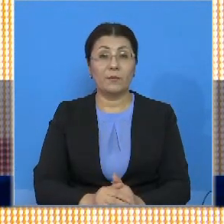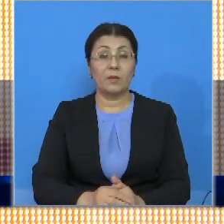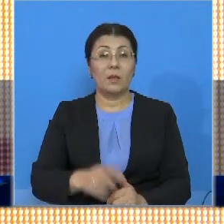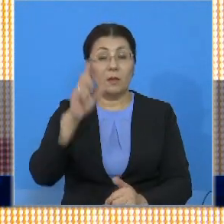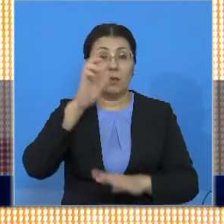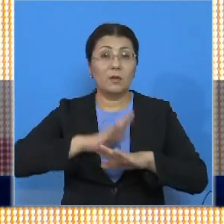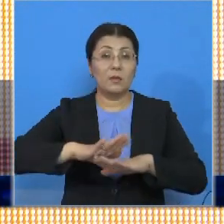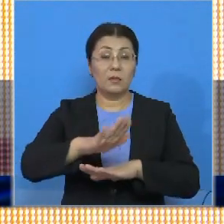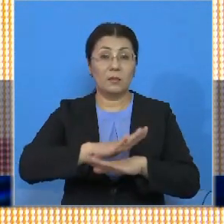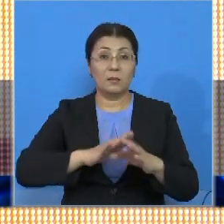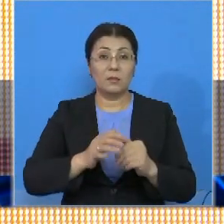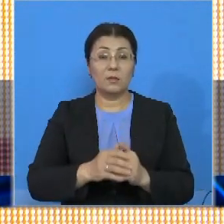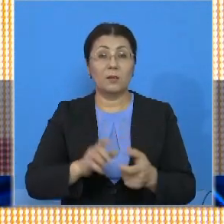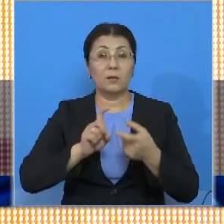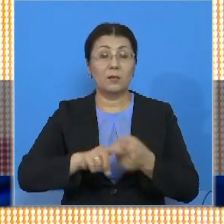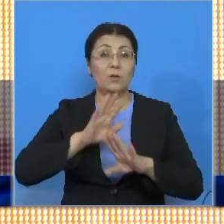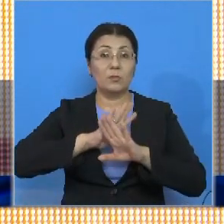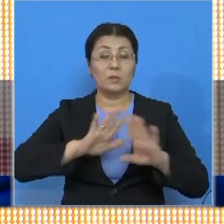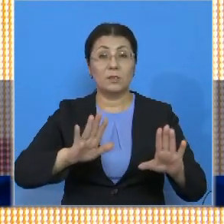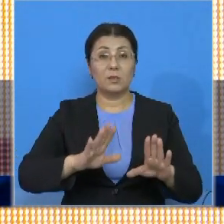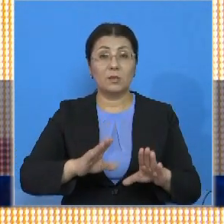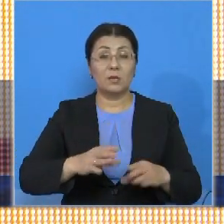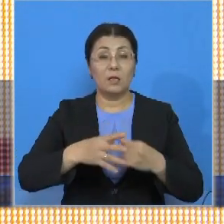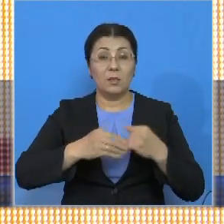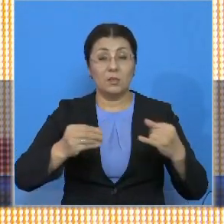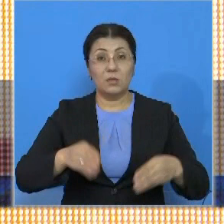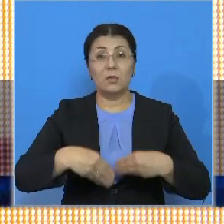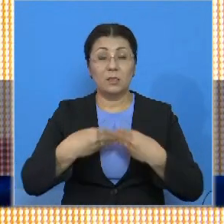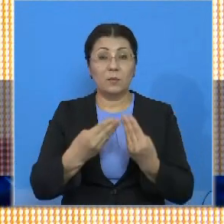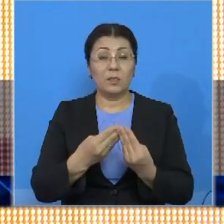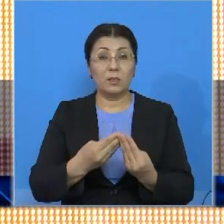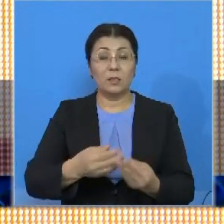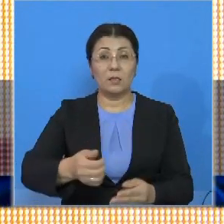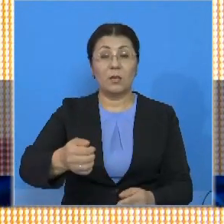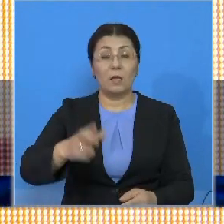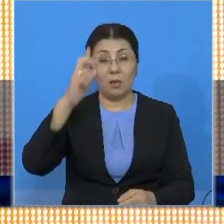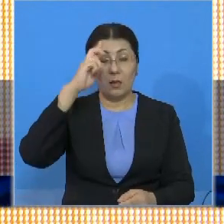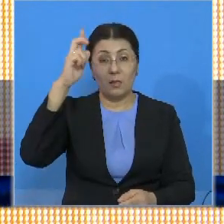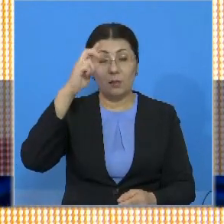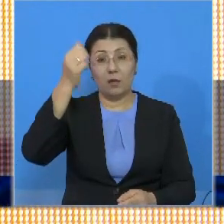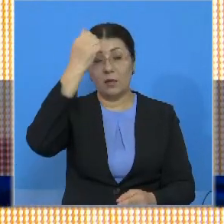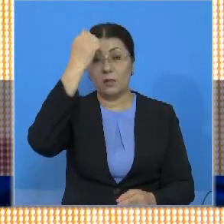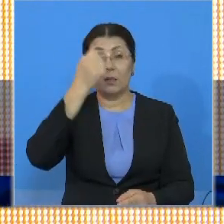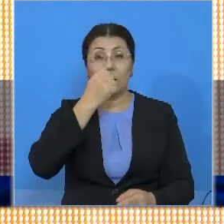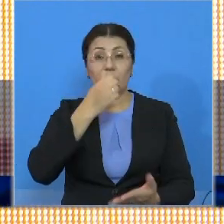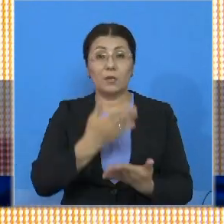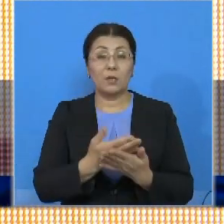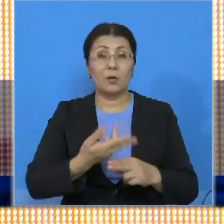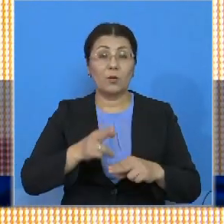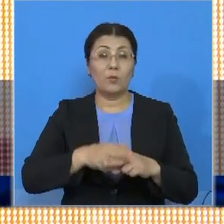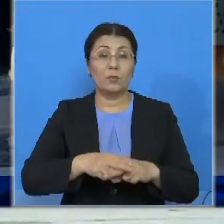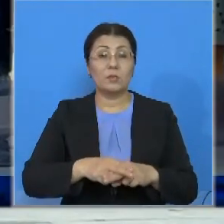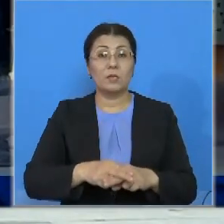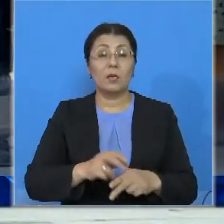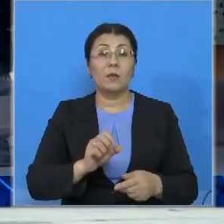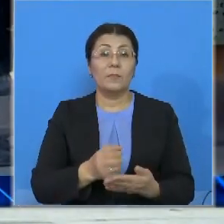де, тәуелсіздігін де, жерін де бұйырған екен. Аллаға бір рахметімізді айтайық. Осыншама жерді алып барған бабаларымызға